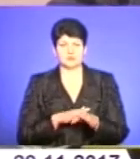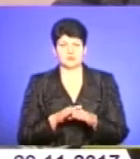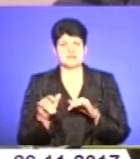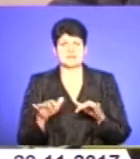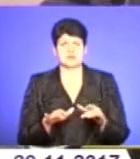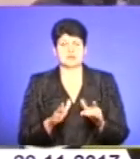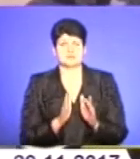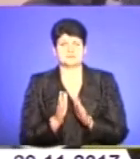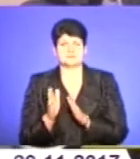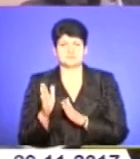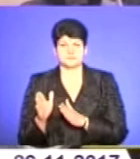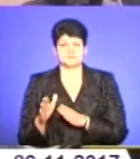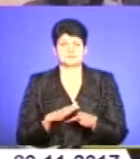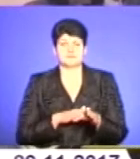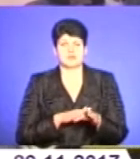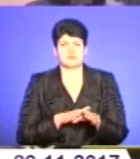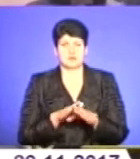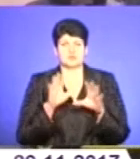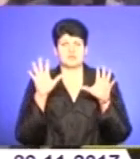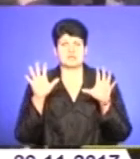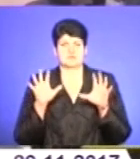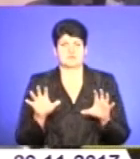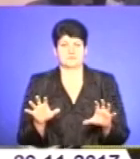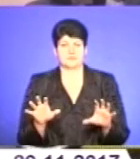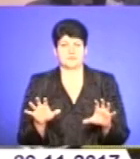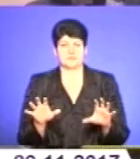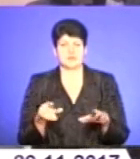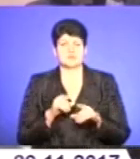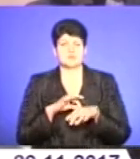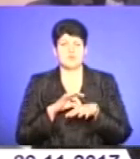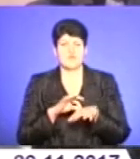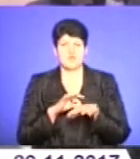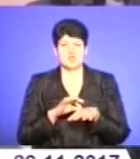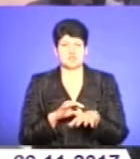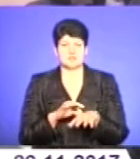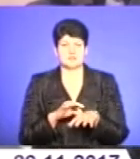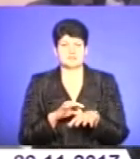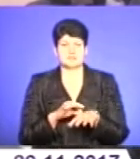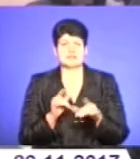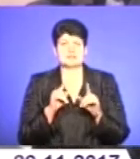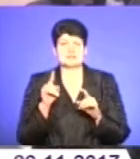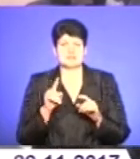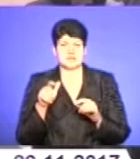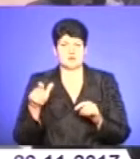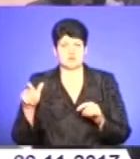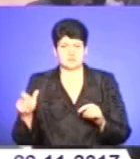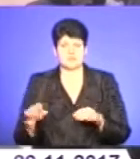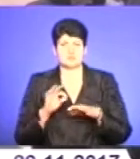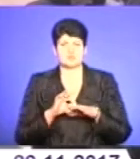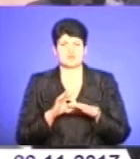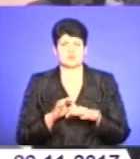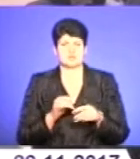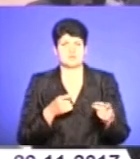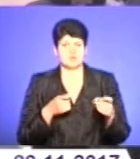безпеки, дотримуватися законності з поводженням з людьми, з поводженням